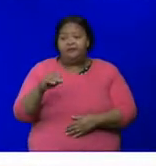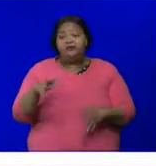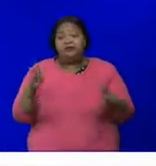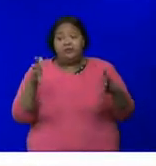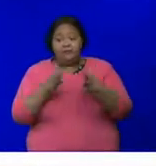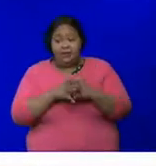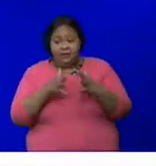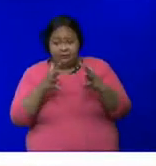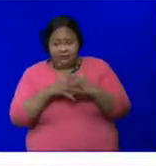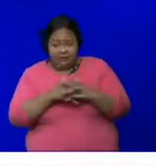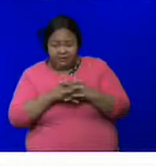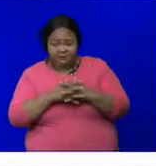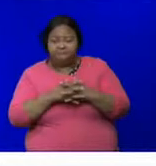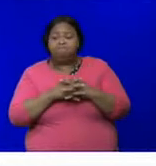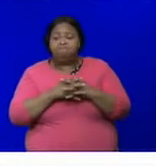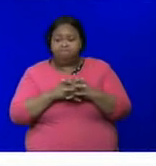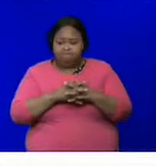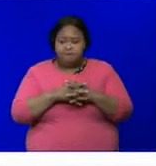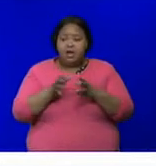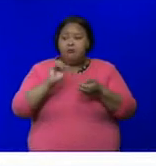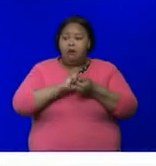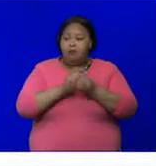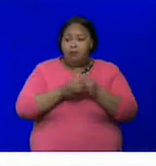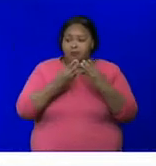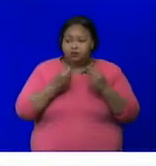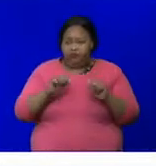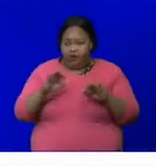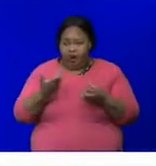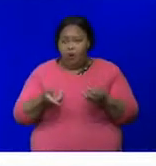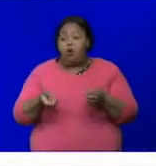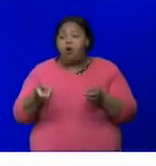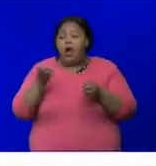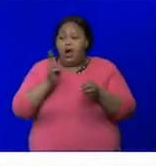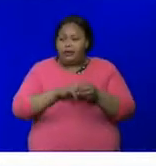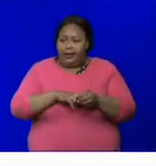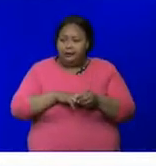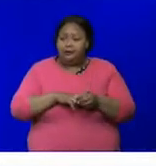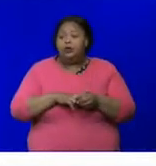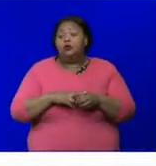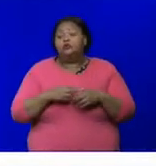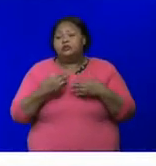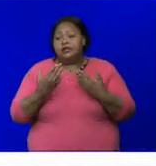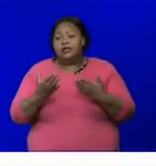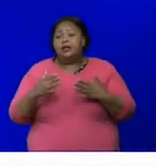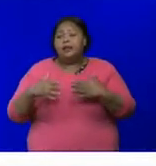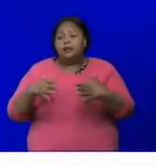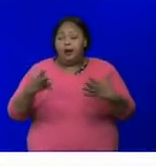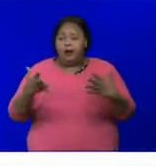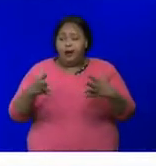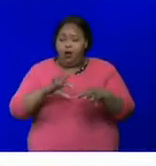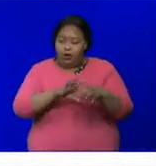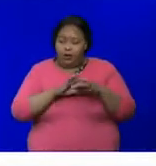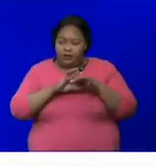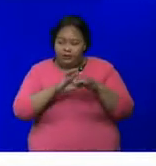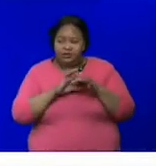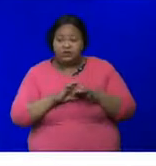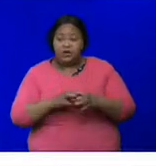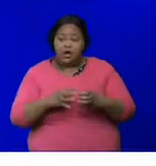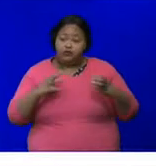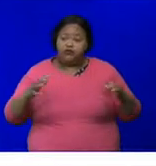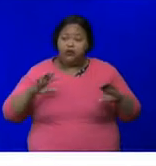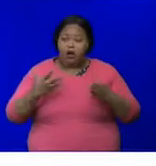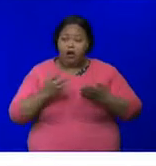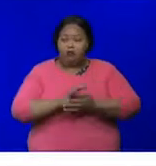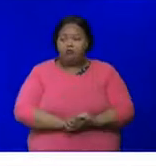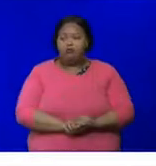ukuze bakhona ukuchubeka bende le njongo yaleyo mhlangano. Khomishana wetinhlangano tekonga nekubolekisa noNhlanhla Mnisi uthi insha